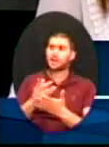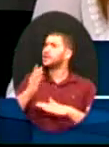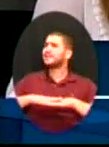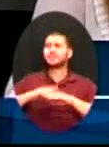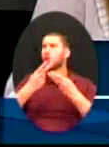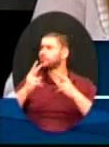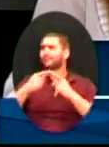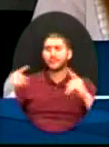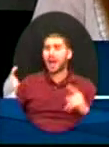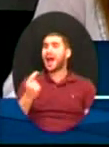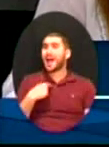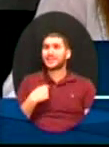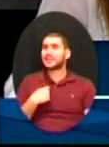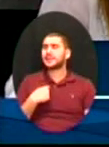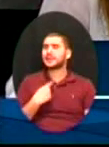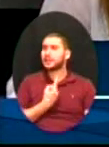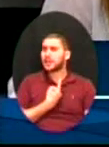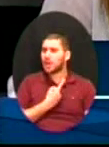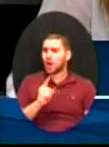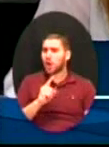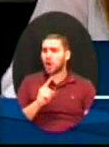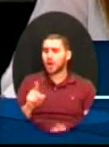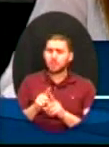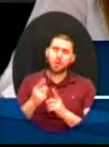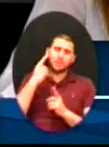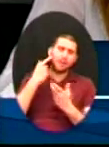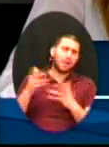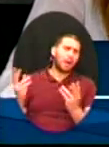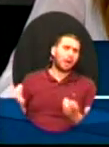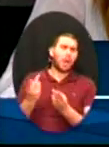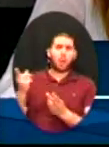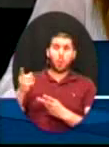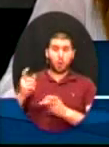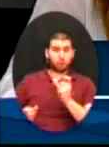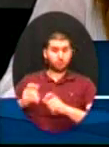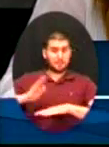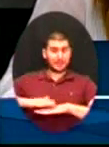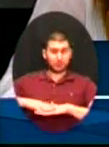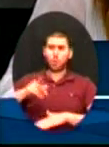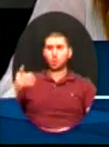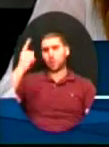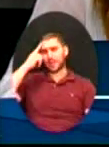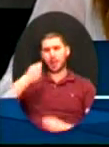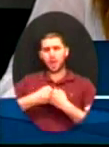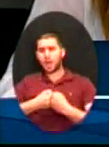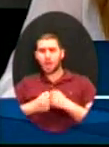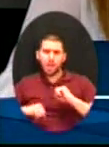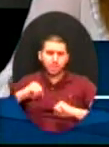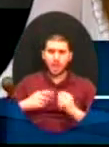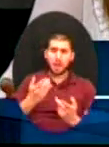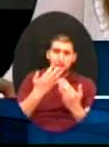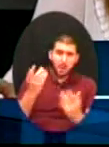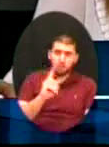כל בעל מקצוע. אני לא לוקח את זה כמובן מאליו, שאם הוא בעל מקצוע, הוא ידע להתנהל בכל